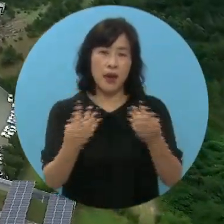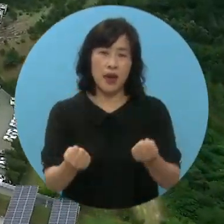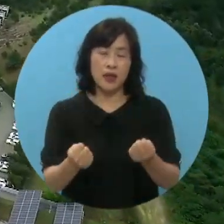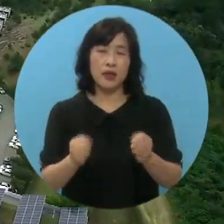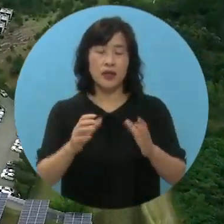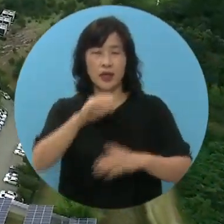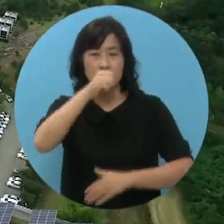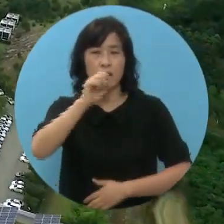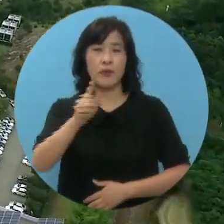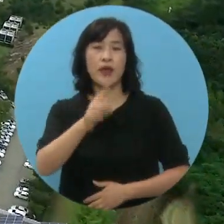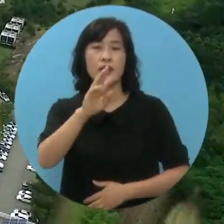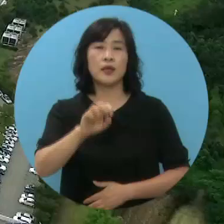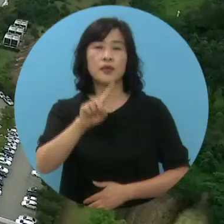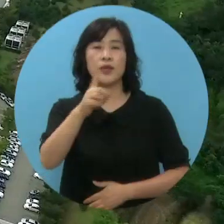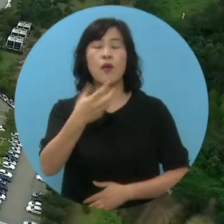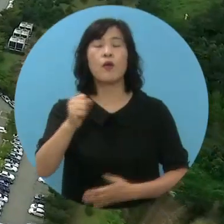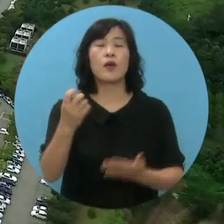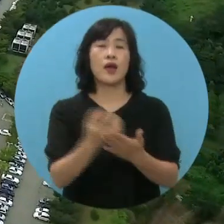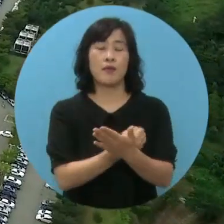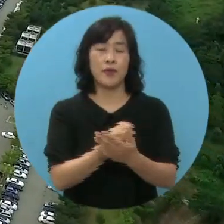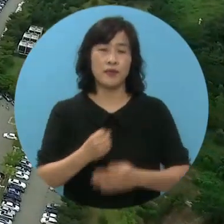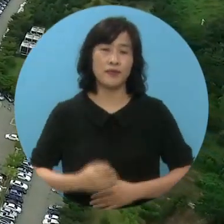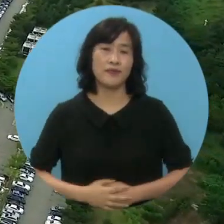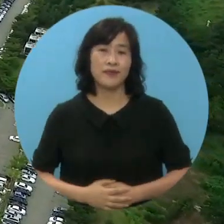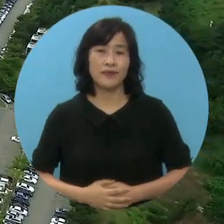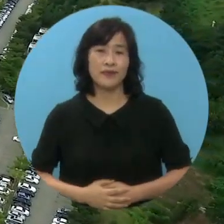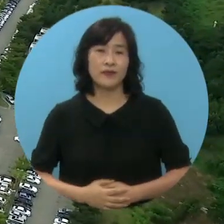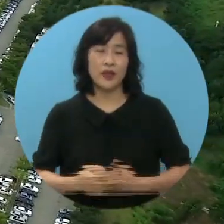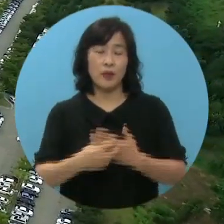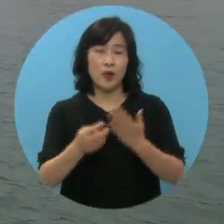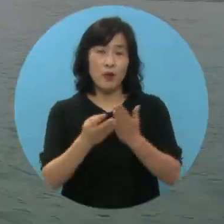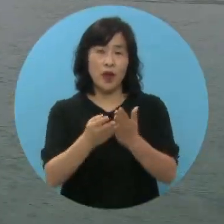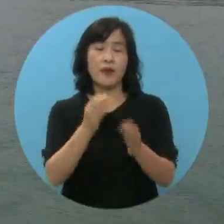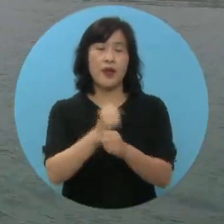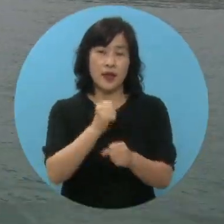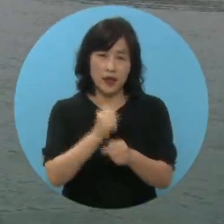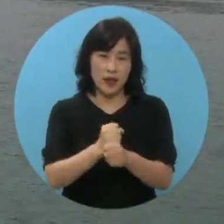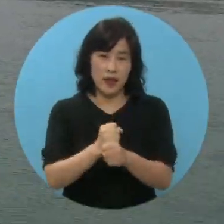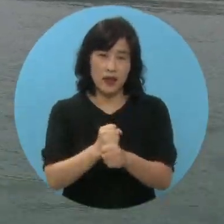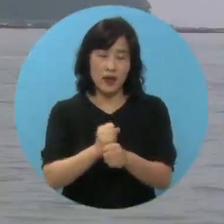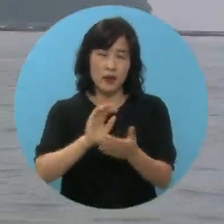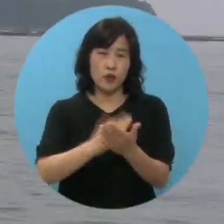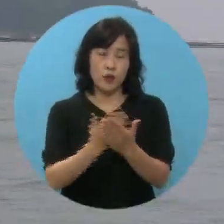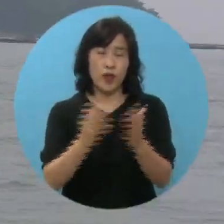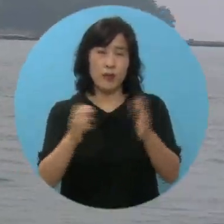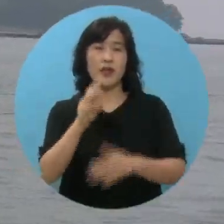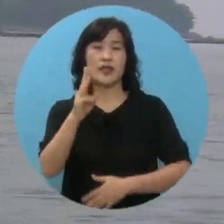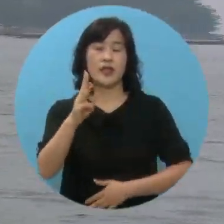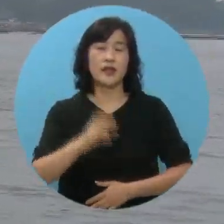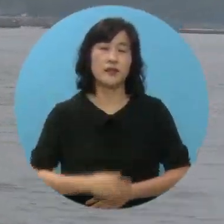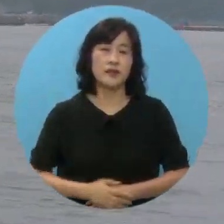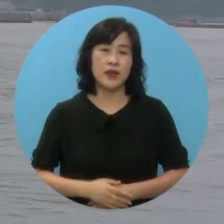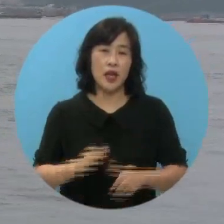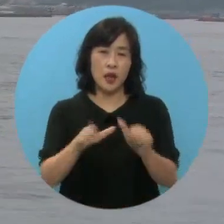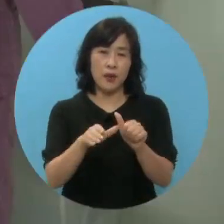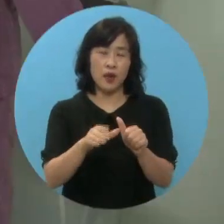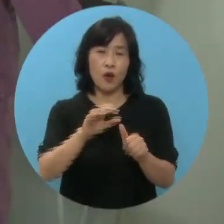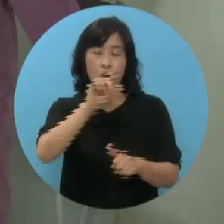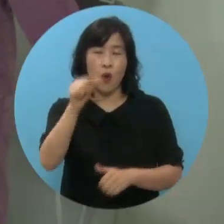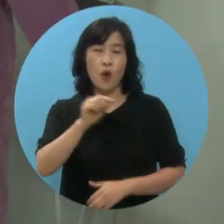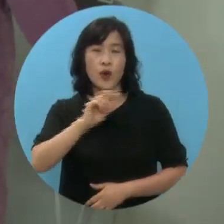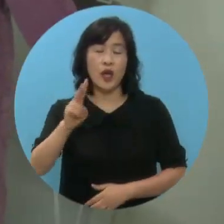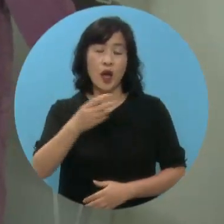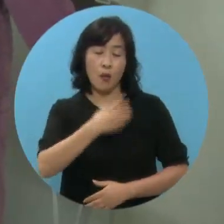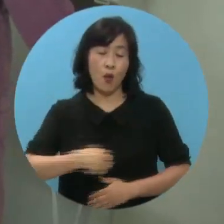가장 많은 국비 131억 원을 확보했습니다. 병원선 대체건조, 수리비 등 3건,